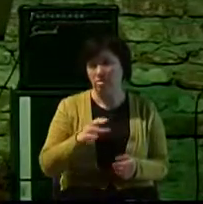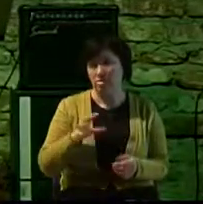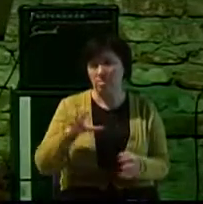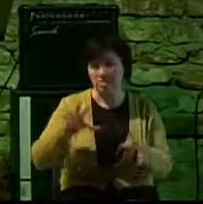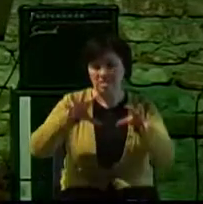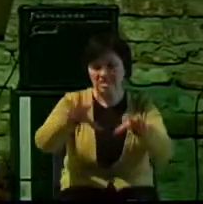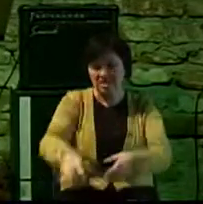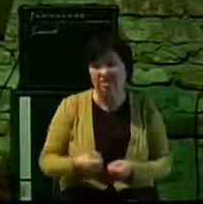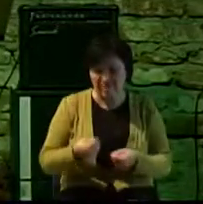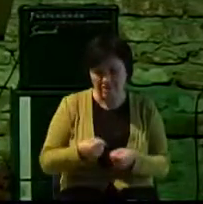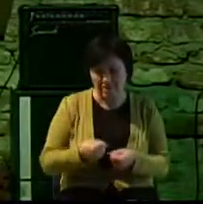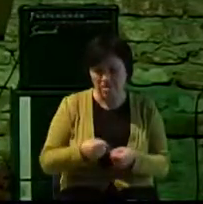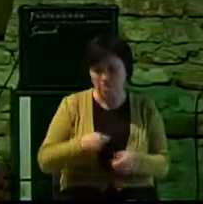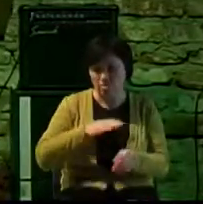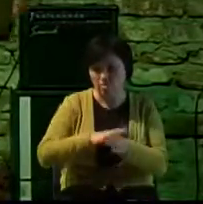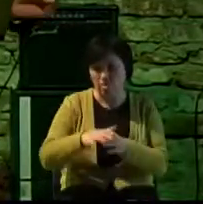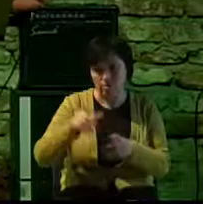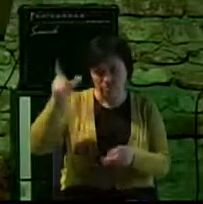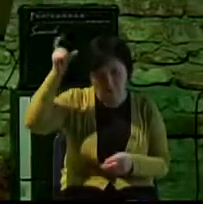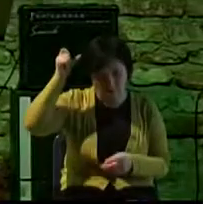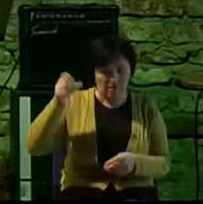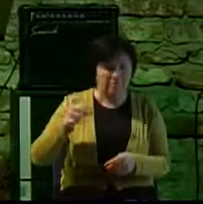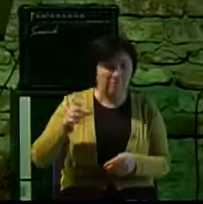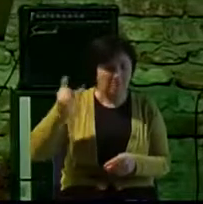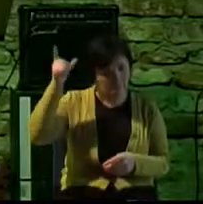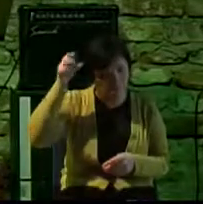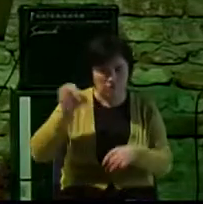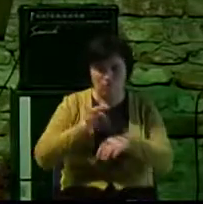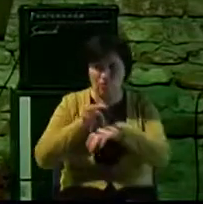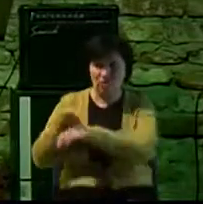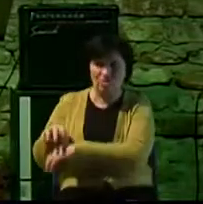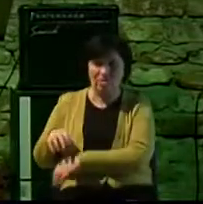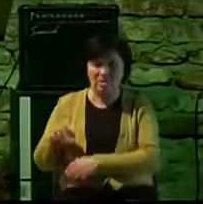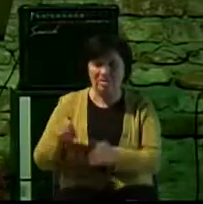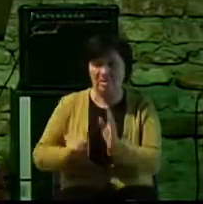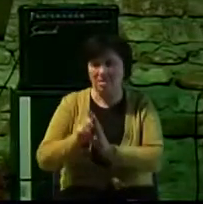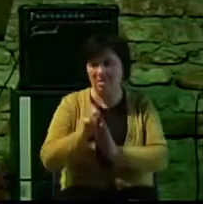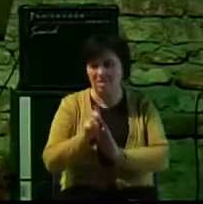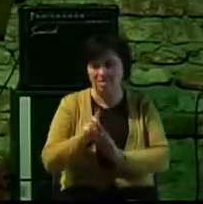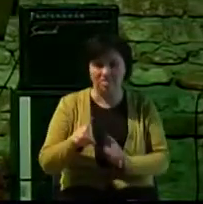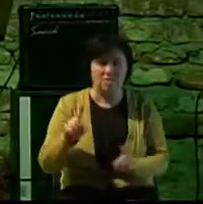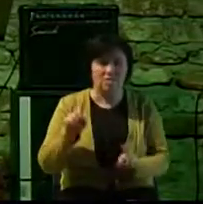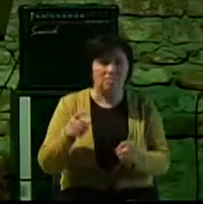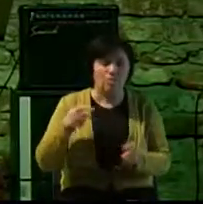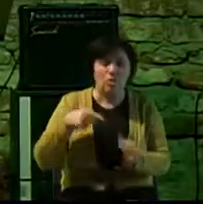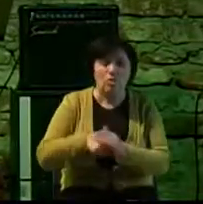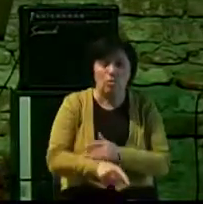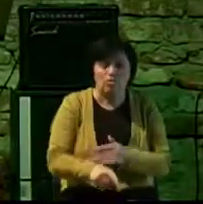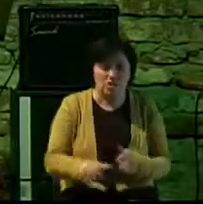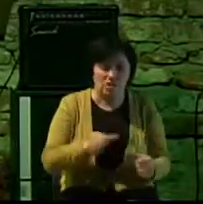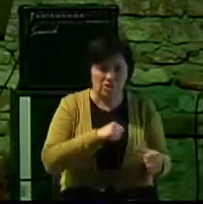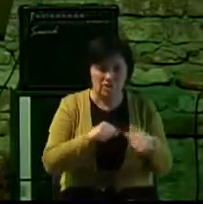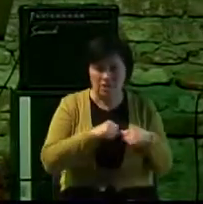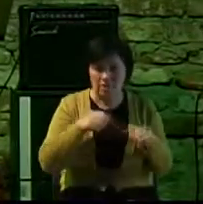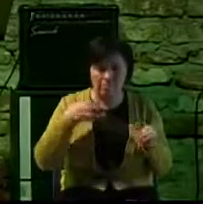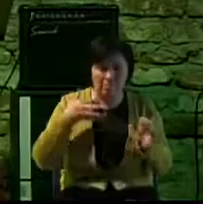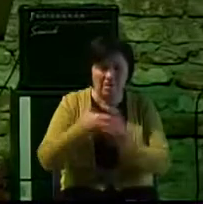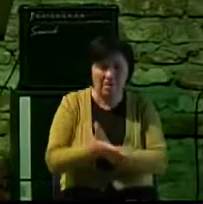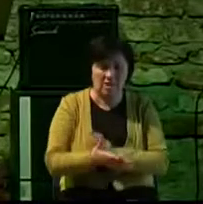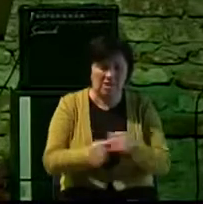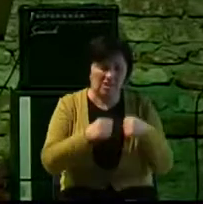завоеван дьяволом, и дьявол уведет его из церкви. Потому что чем глубже грех проникает в